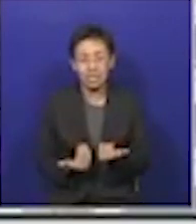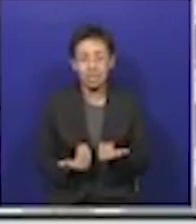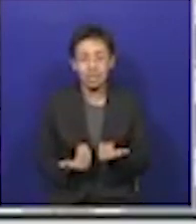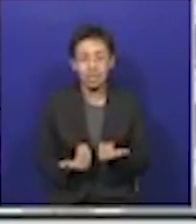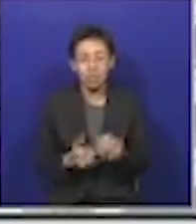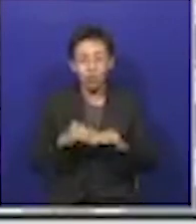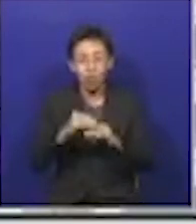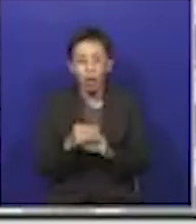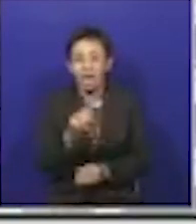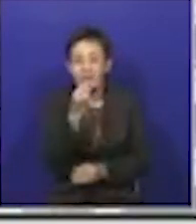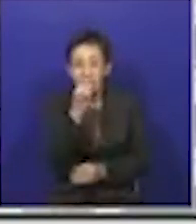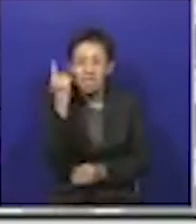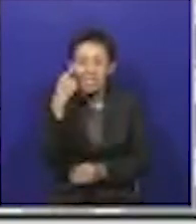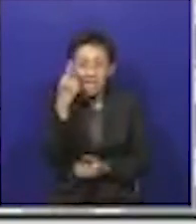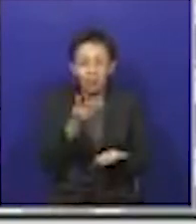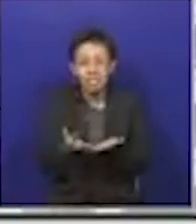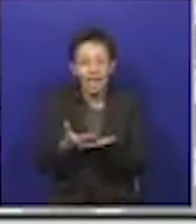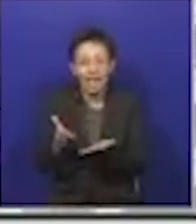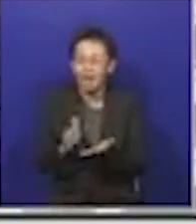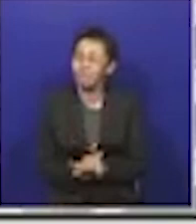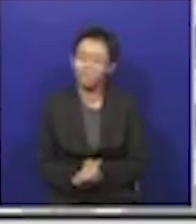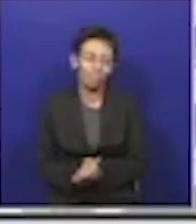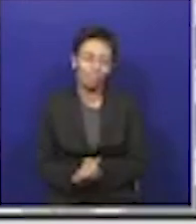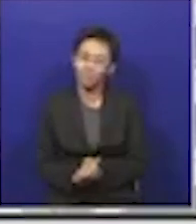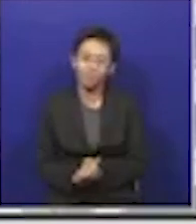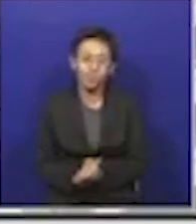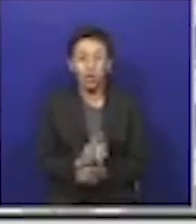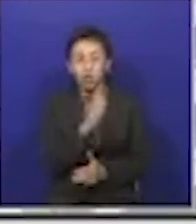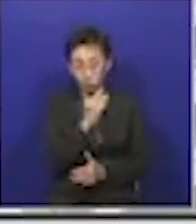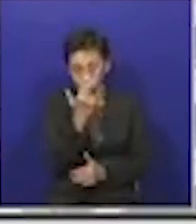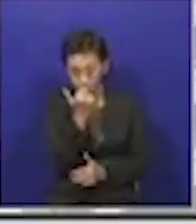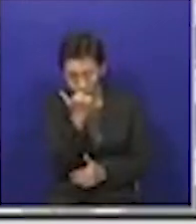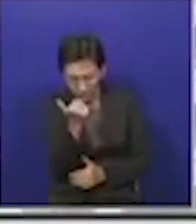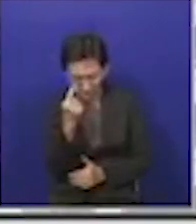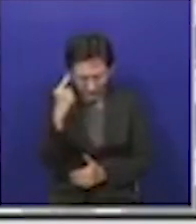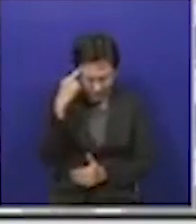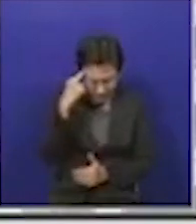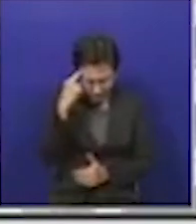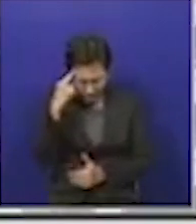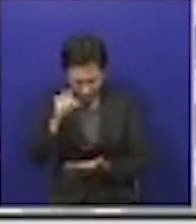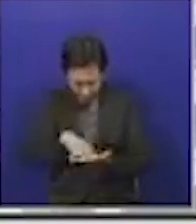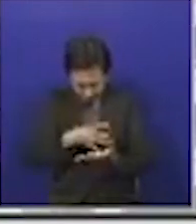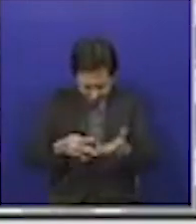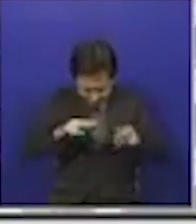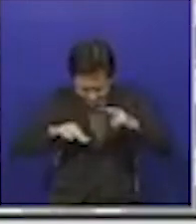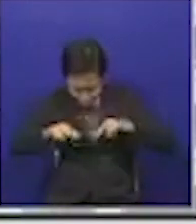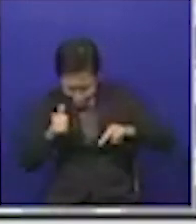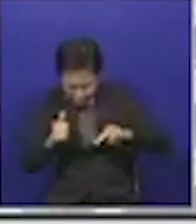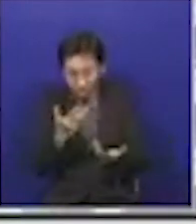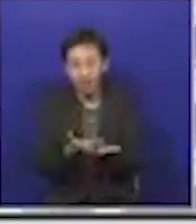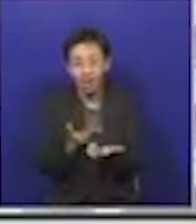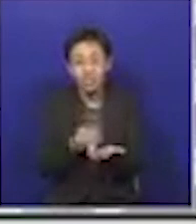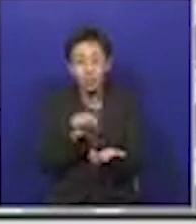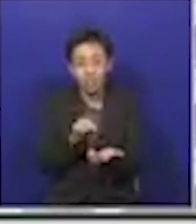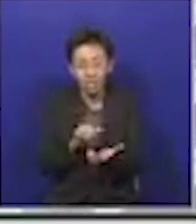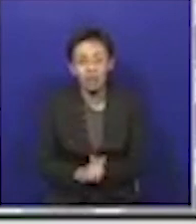มาก่อนเวลาแล้วผมเชื่อแน่ว่าถ้าท่านรอบคอบท่านคิดเป็นนะเงินก้อนนั้นเนี่ย